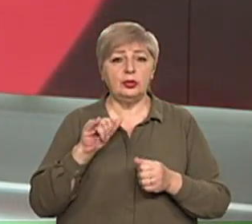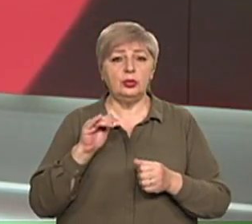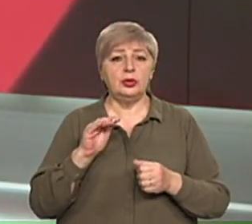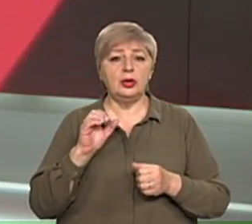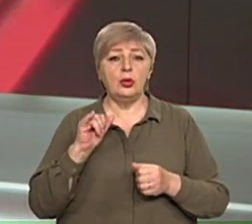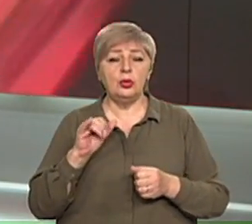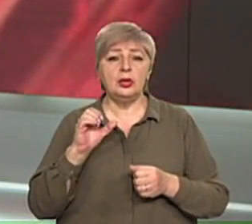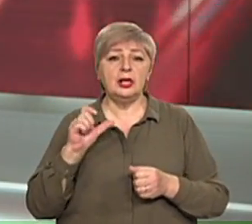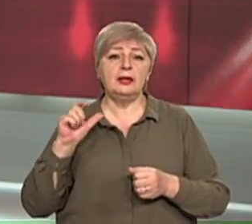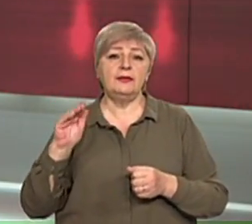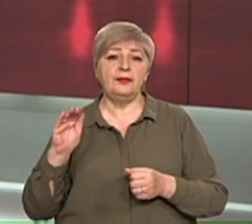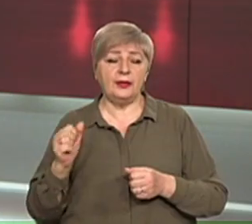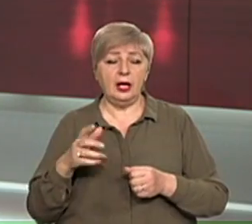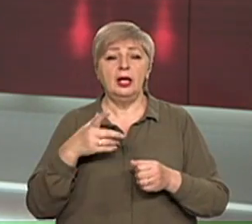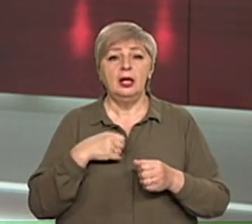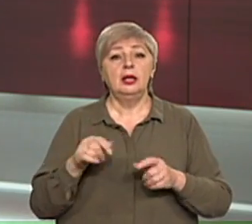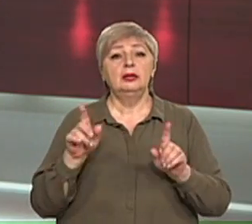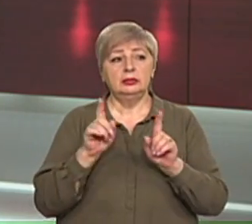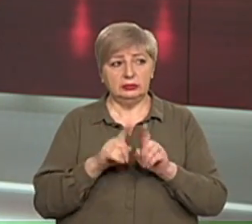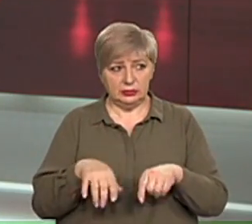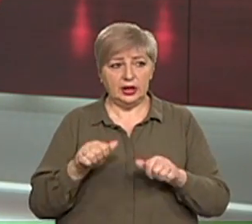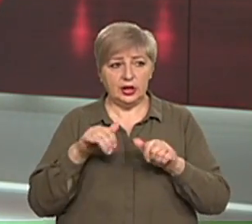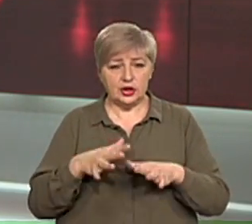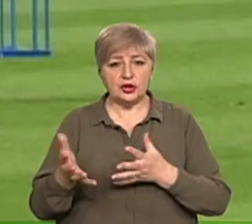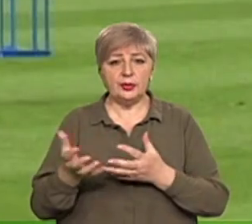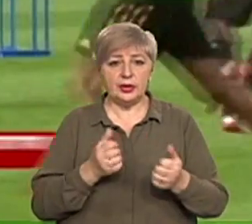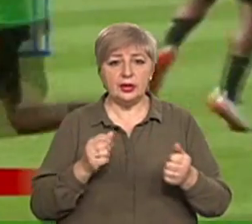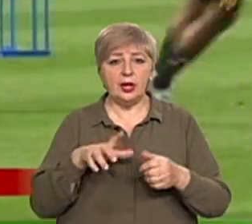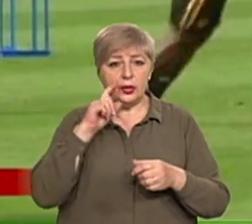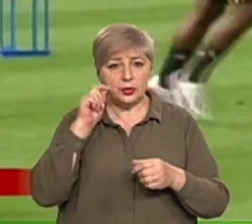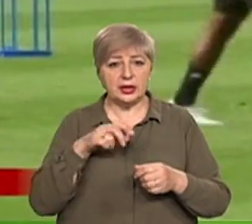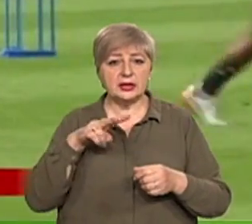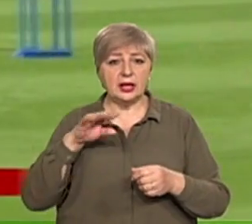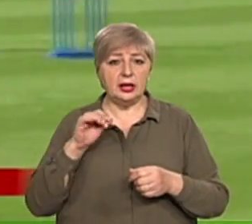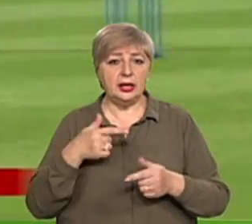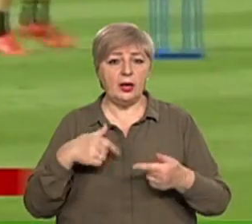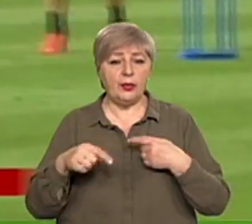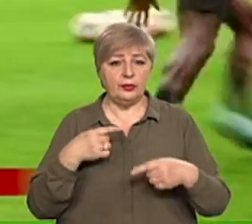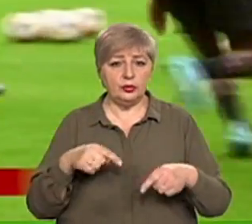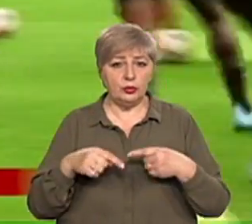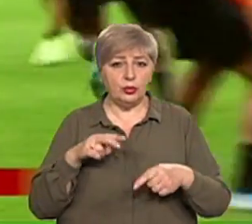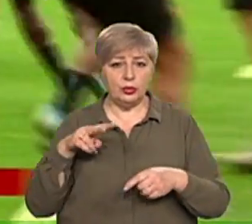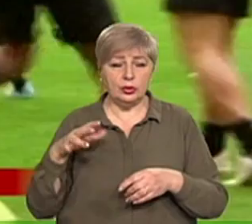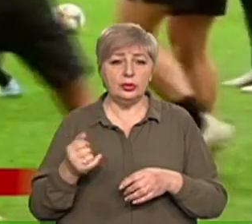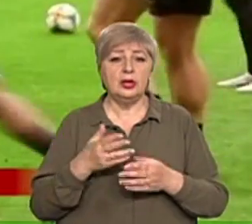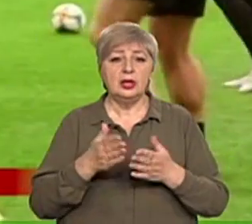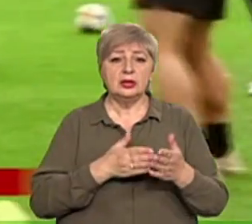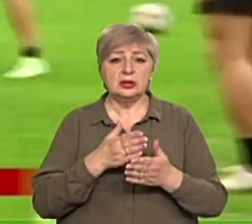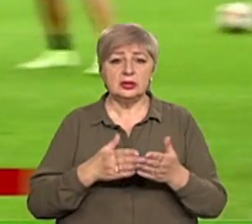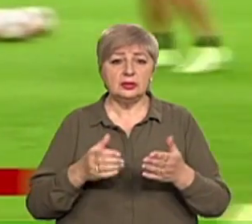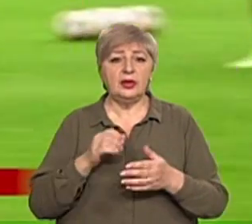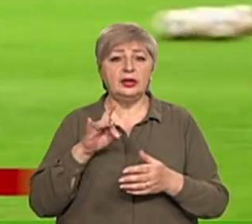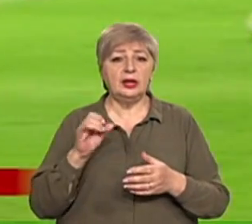Безстрокову паузу взяла і українська прем'єр-ліга з футболу. Слідом усі чемпіонати світу у першому дивізіоні скасувала